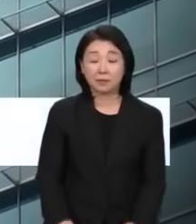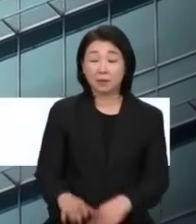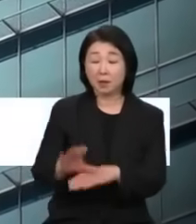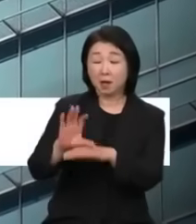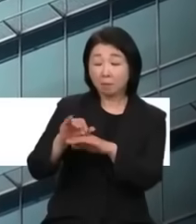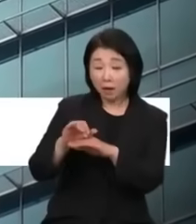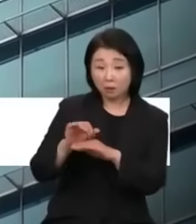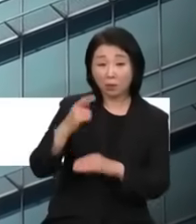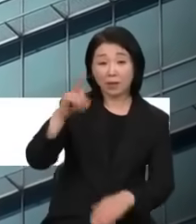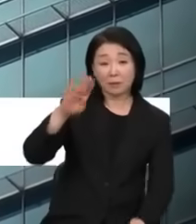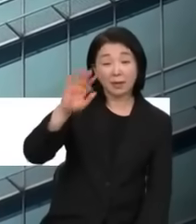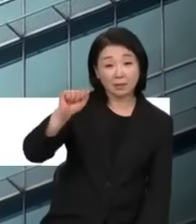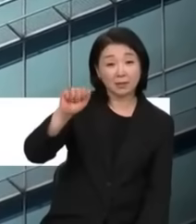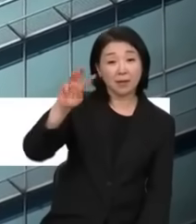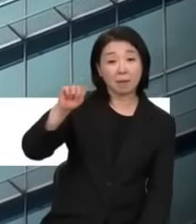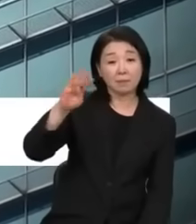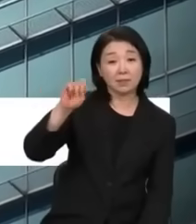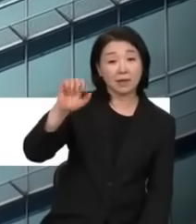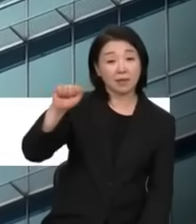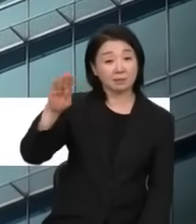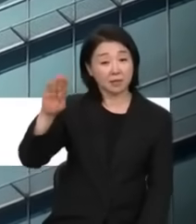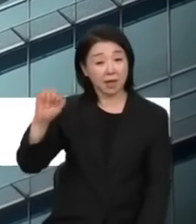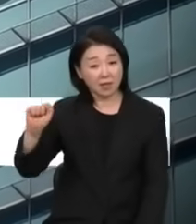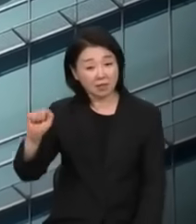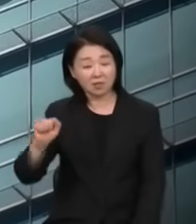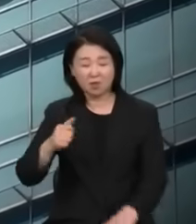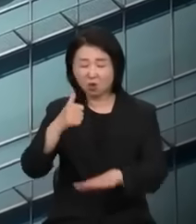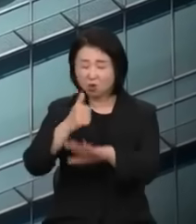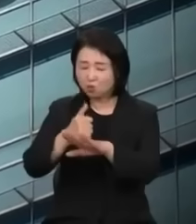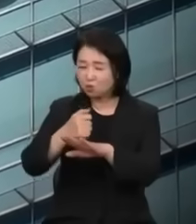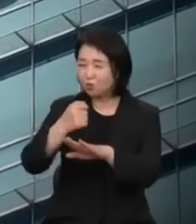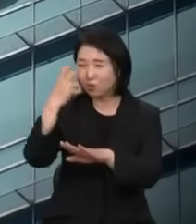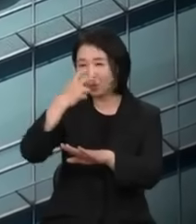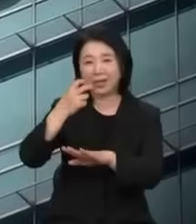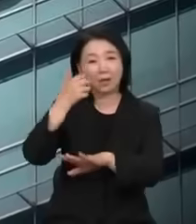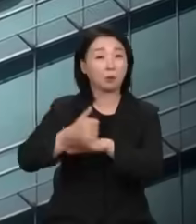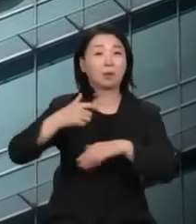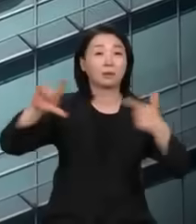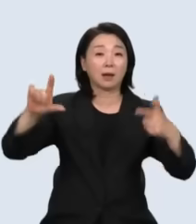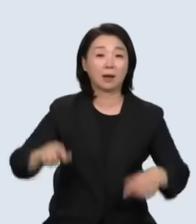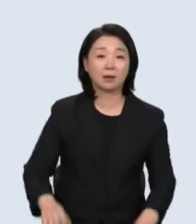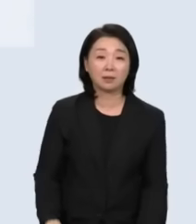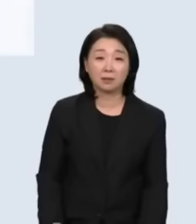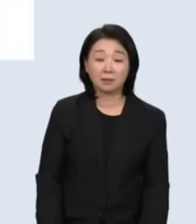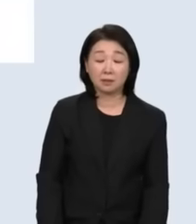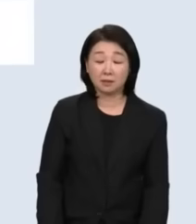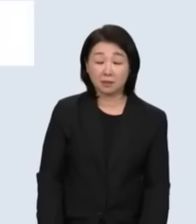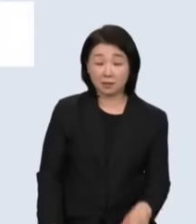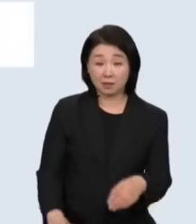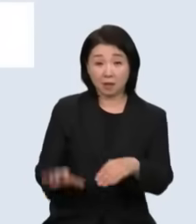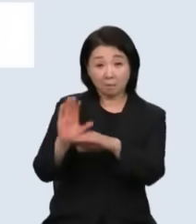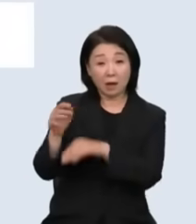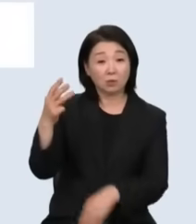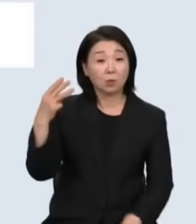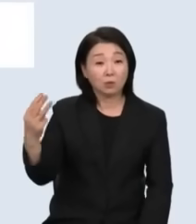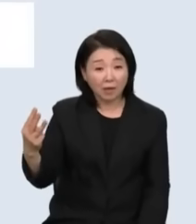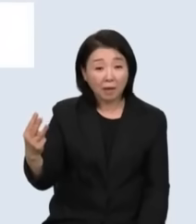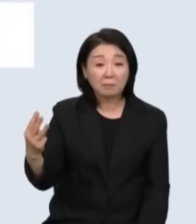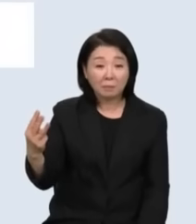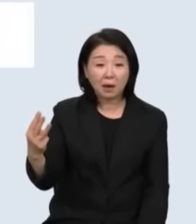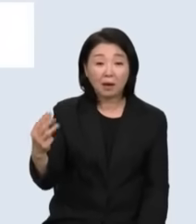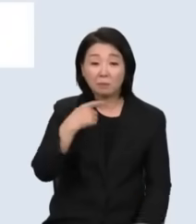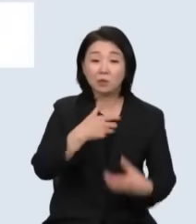출구조사는 실제 선거 결과를 벗어난 것으로 나타났습니다 지상파 3사는 민주당이 비례를 합쳐서 최소